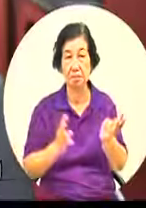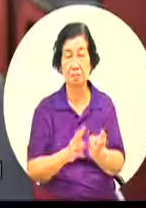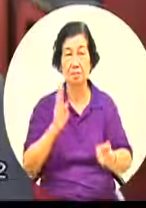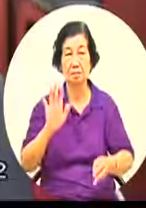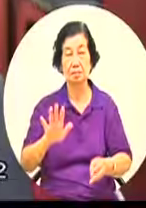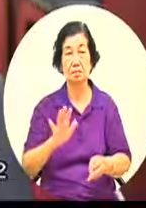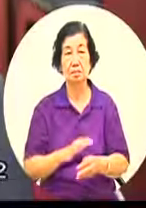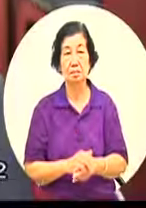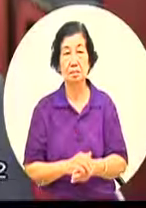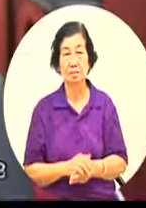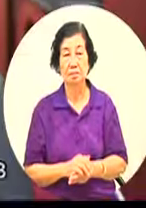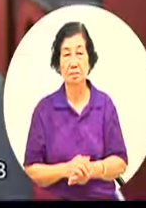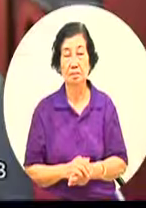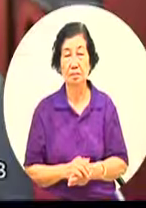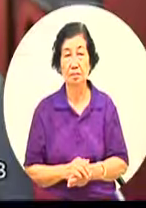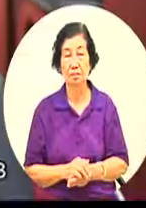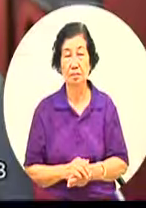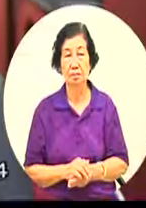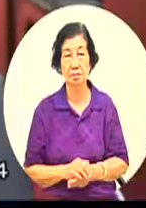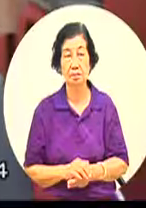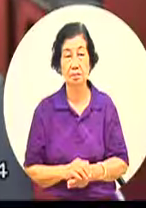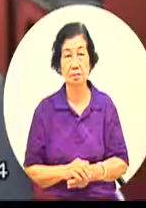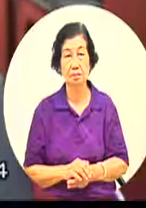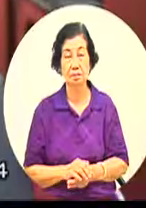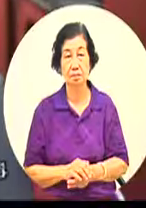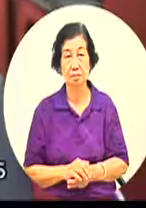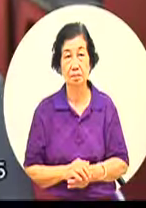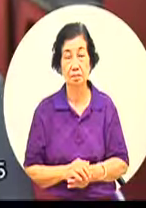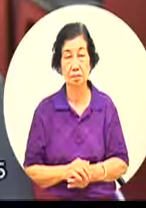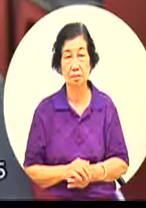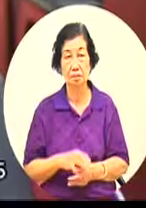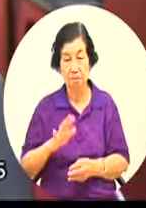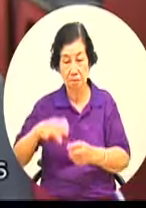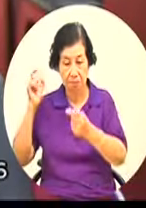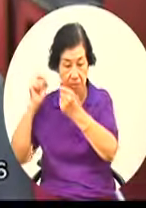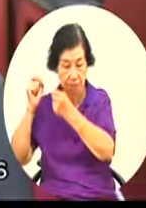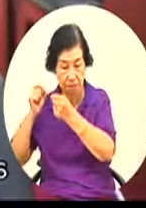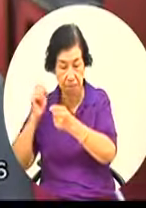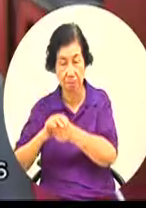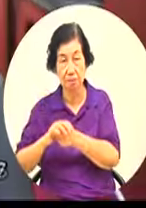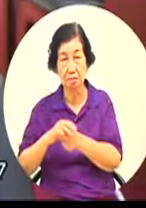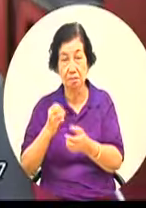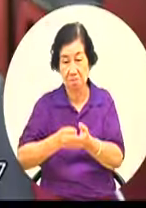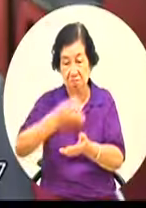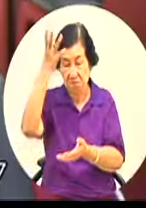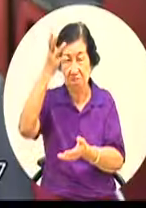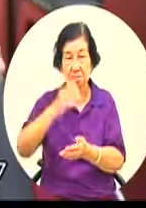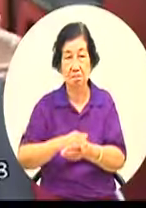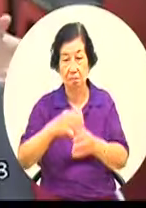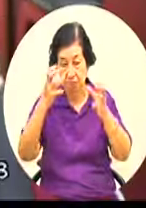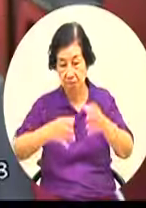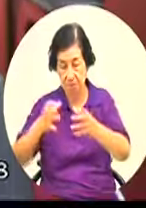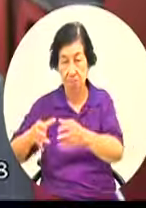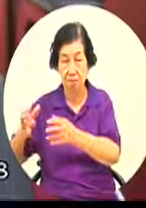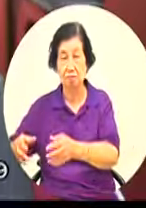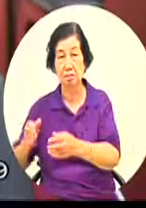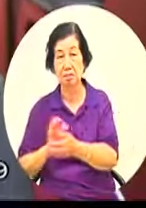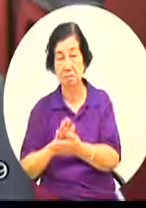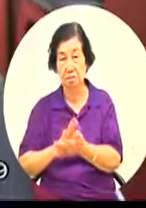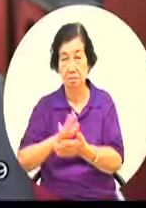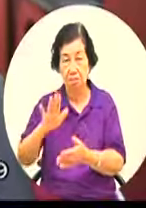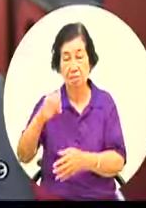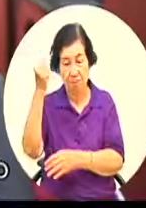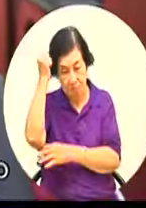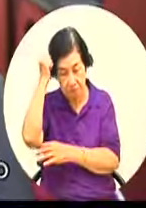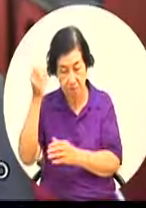那我也不否认，那目前那附近其实都有很多的大楼，正在新建，未来可能会做者组合，做